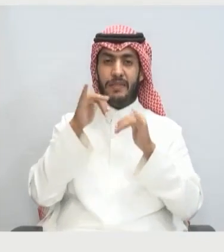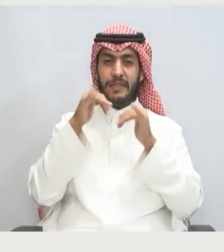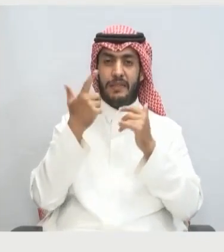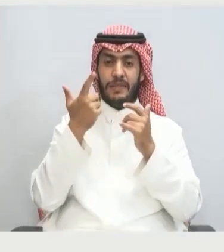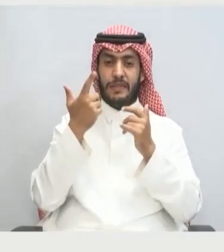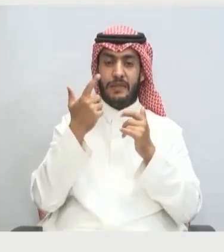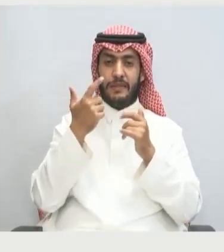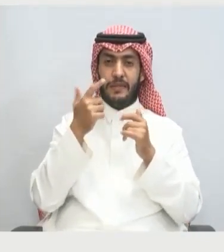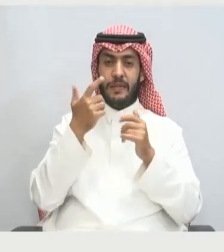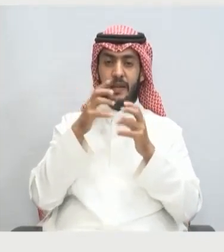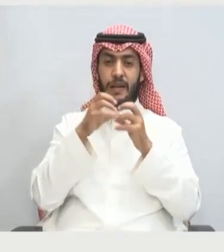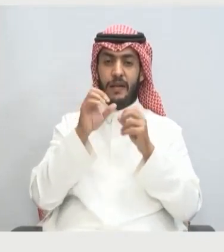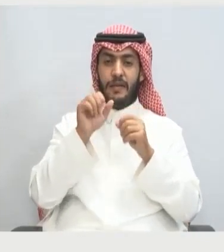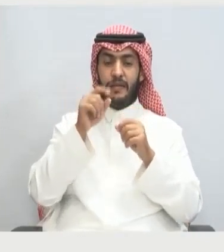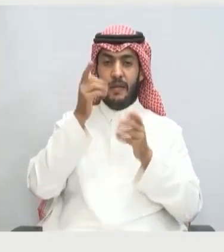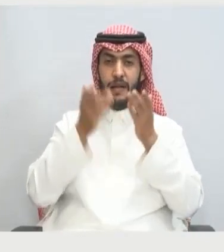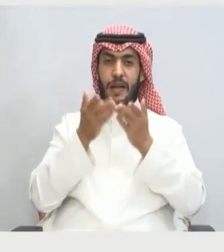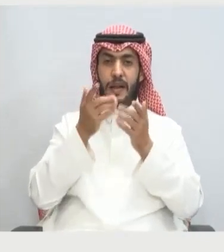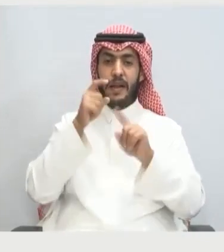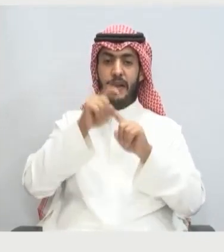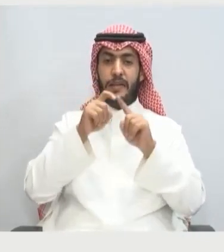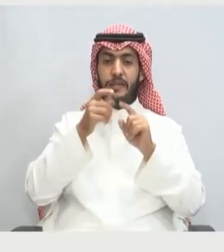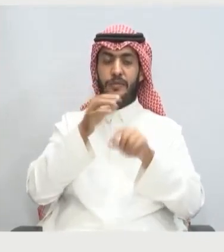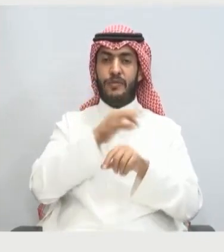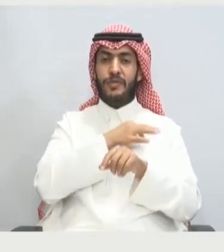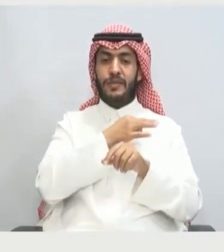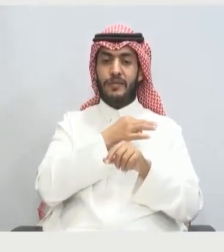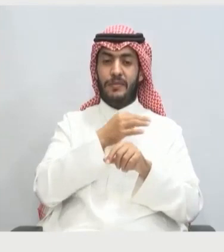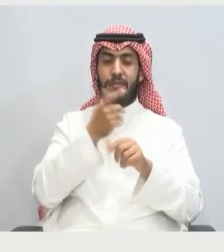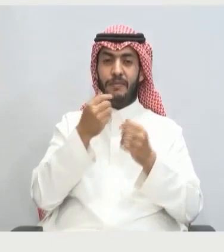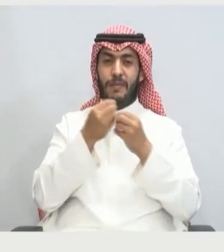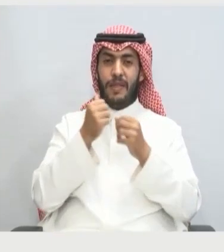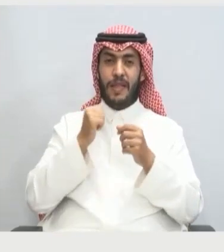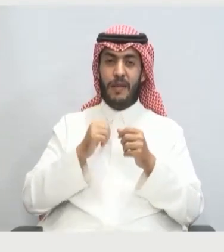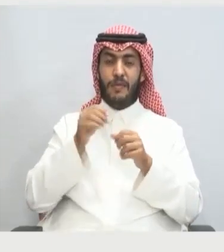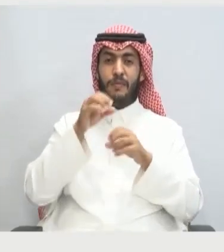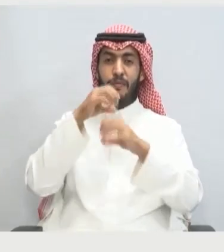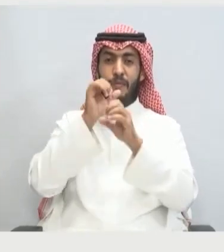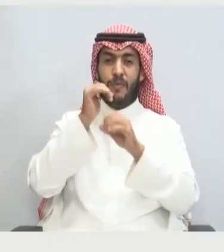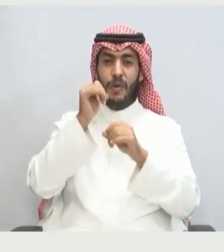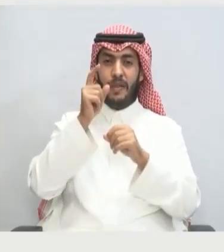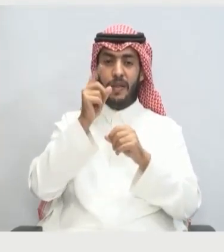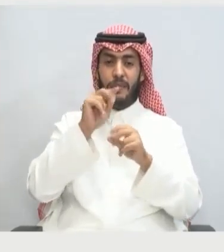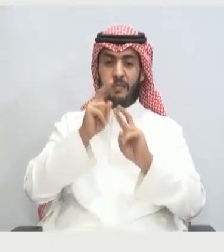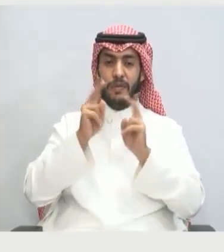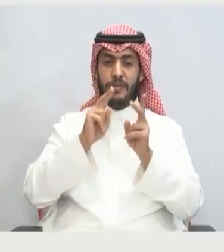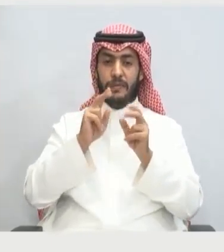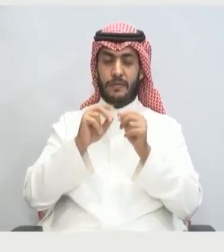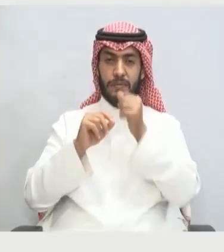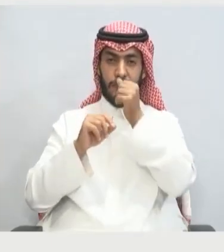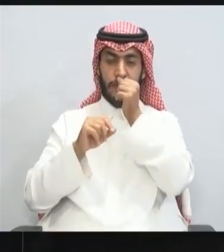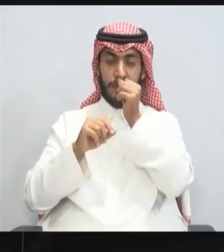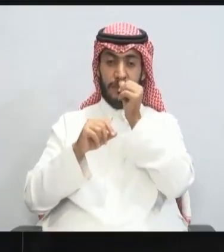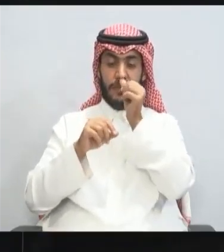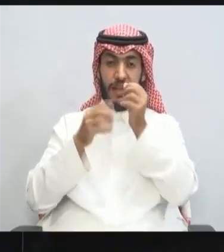الخطا تحليل الخطا قارن ايضا بين النتائج التي حصلت عليها مع زملائك في المختبر فسر الاختلافات طبعا في